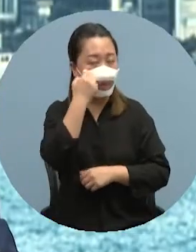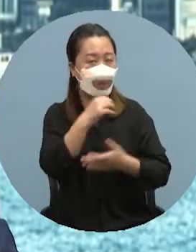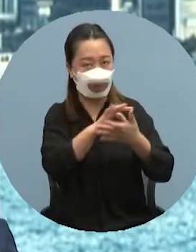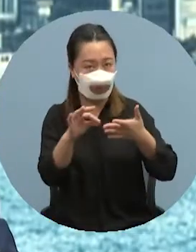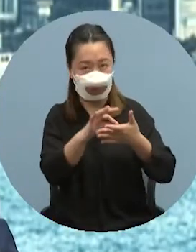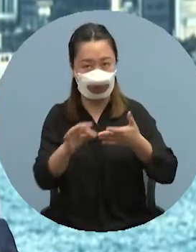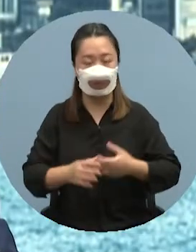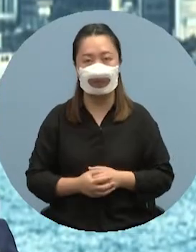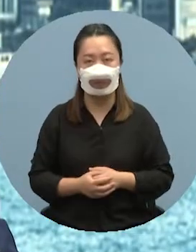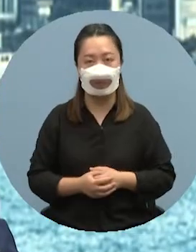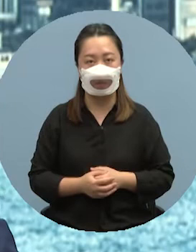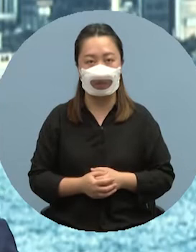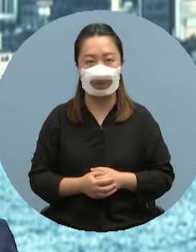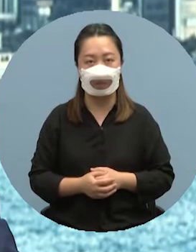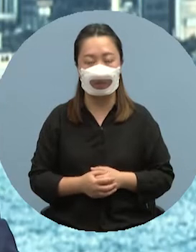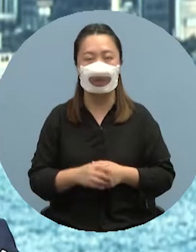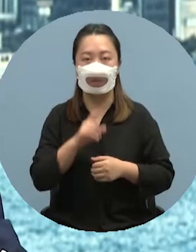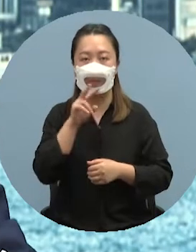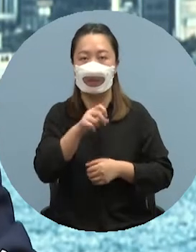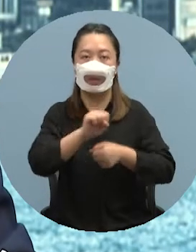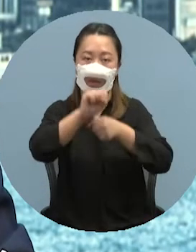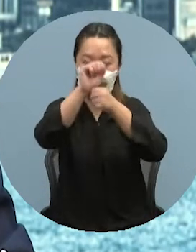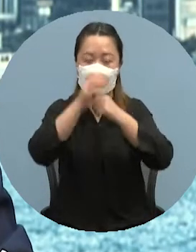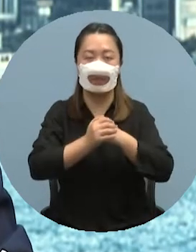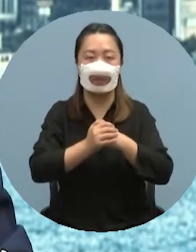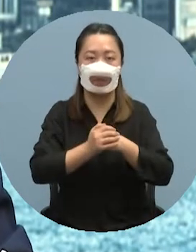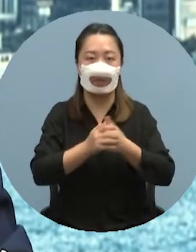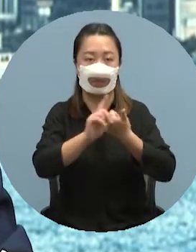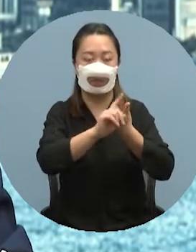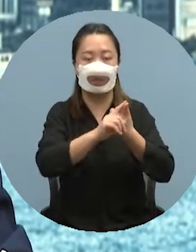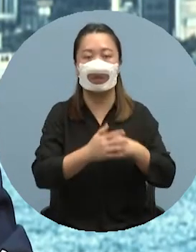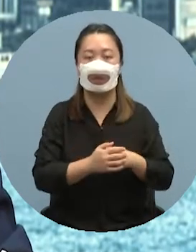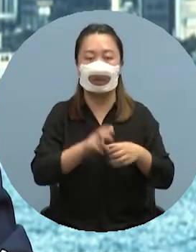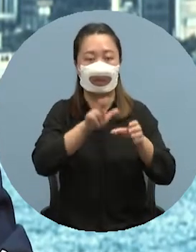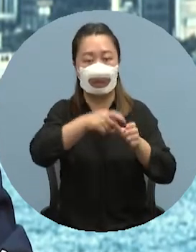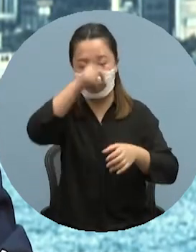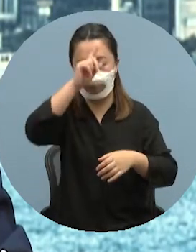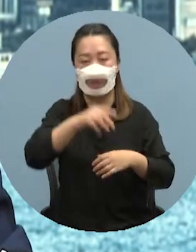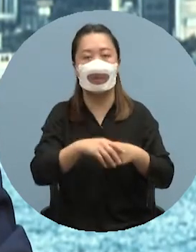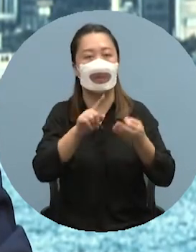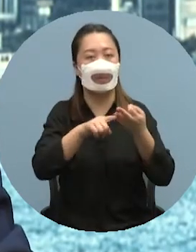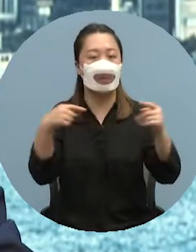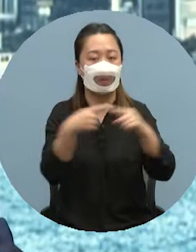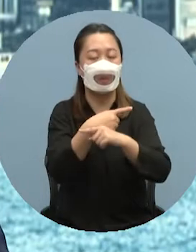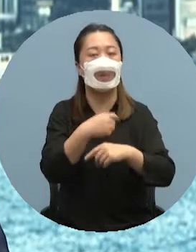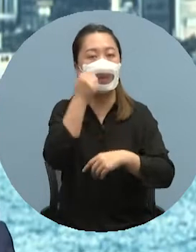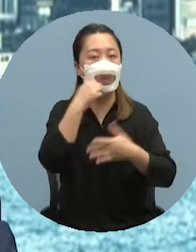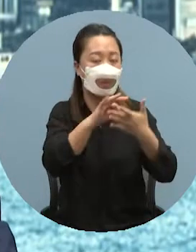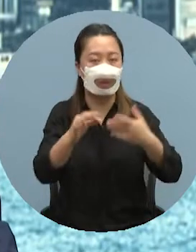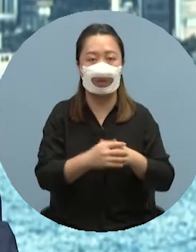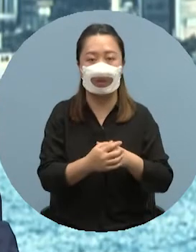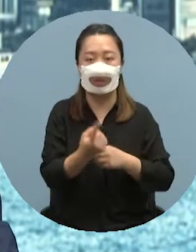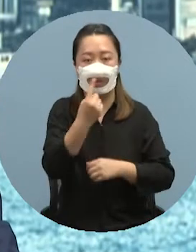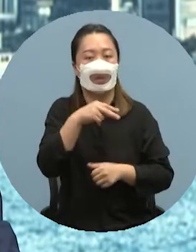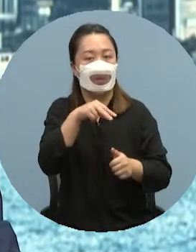舍是出現有新增的個案的，包括第一間是西貢的通善壇安老院，是有一名的護理